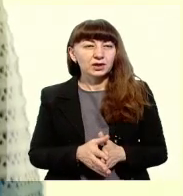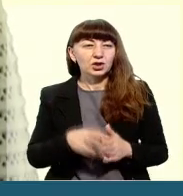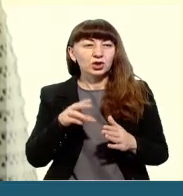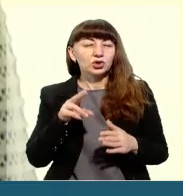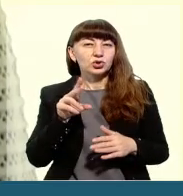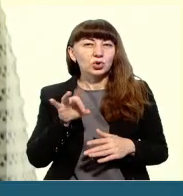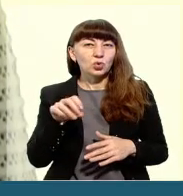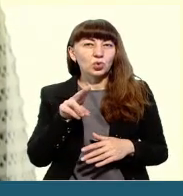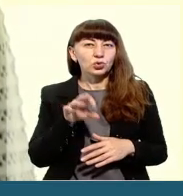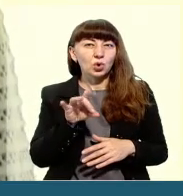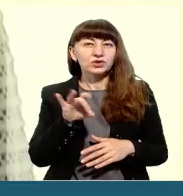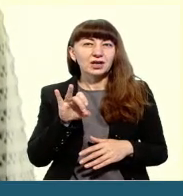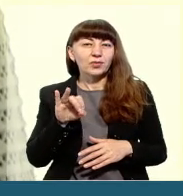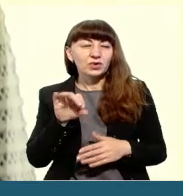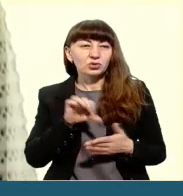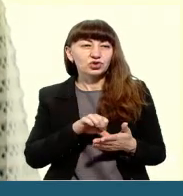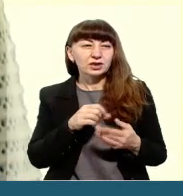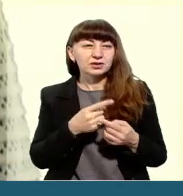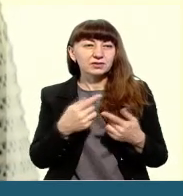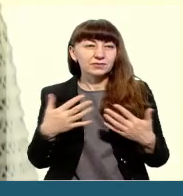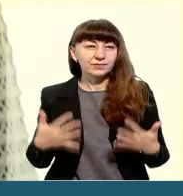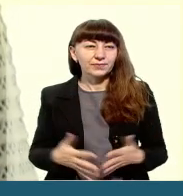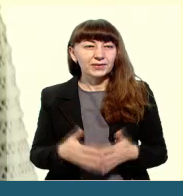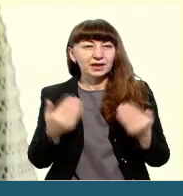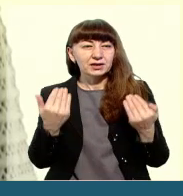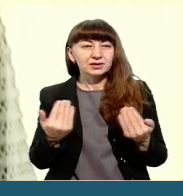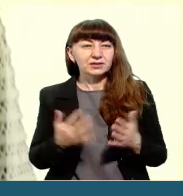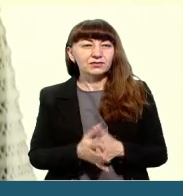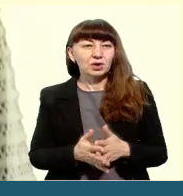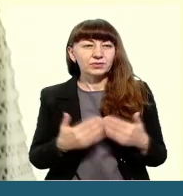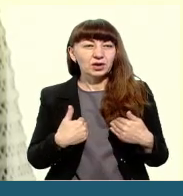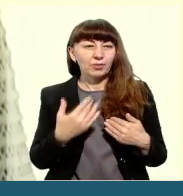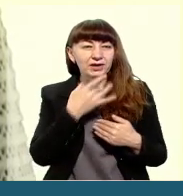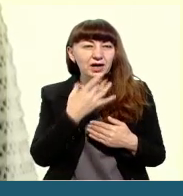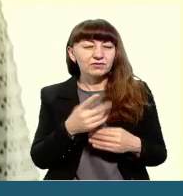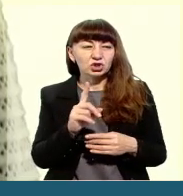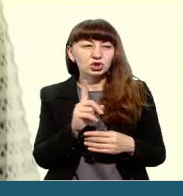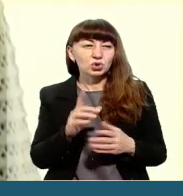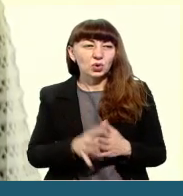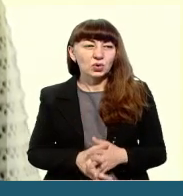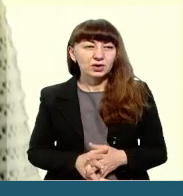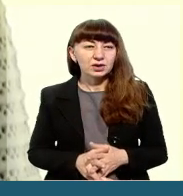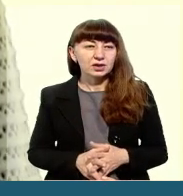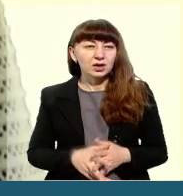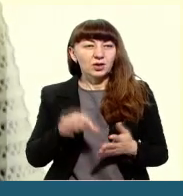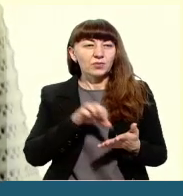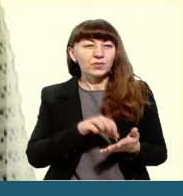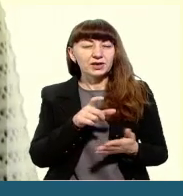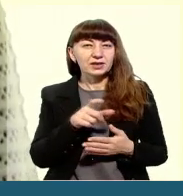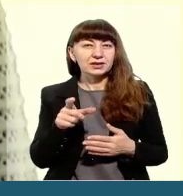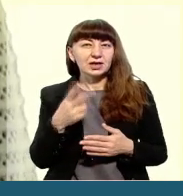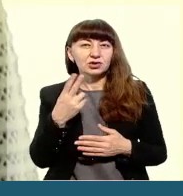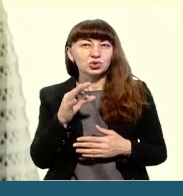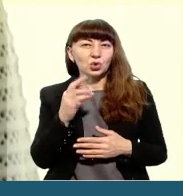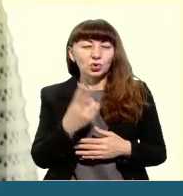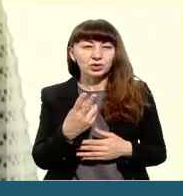трудотерапия, где мы делаем поделки, участвуем везде. Сегодня мне понравилось, что представители с агентства